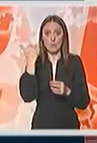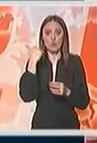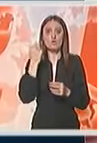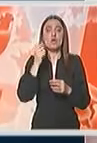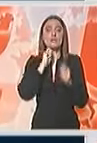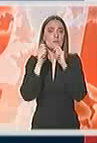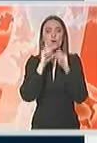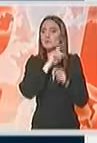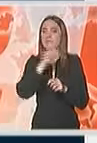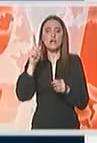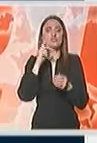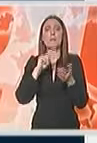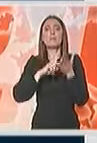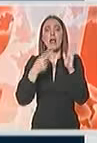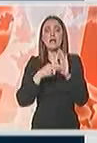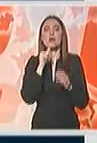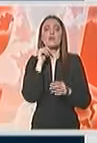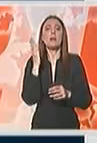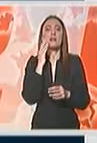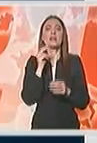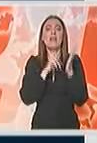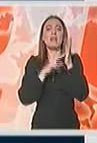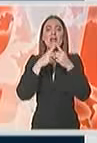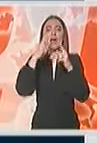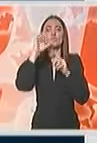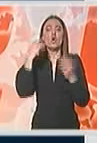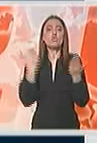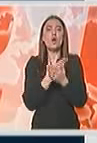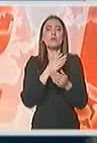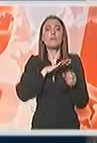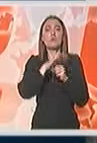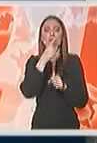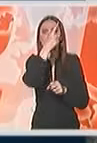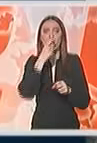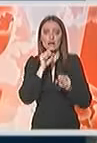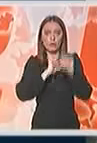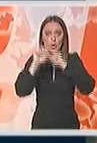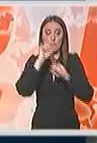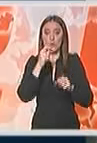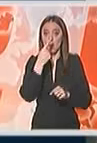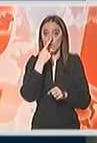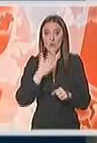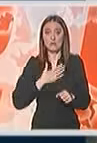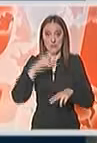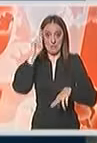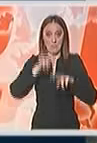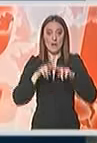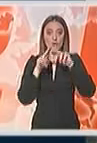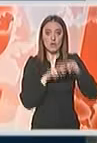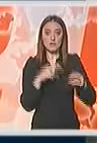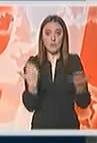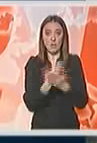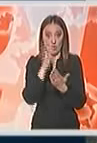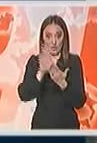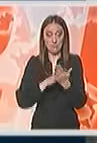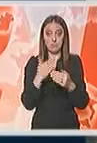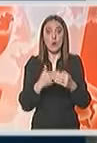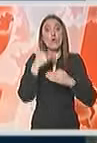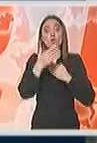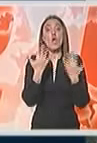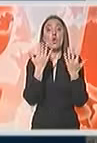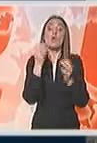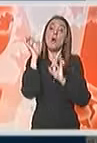neće uticati na planove SAD-a i NATO-a za novu protivraketnu odbranu. Dok Rusija ostavlja sebi pravo da od novog starta odstupi